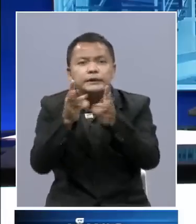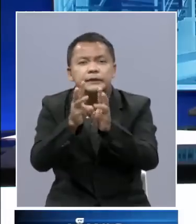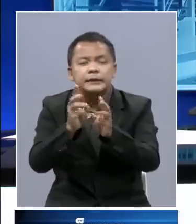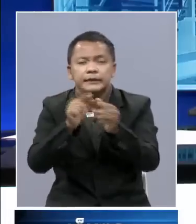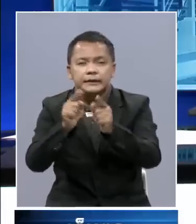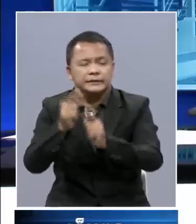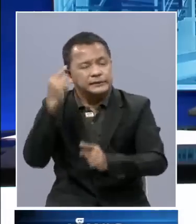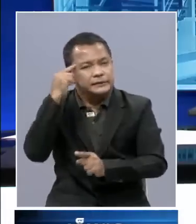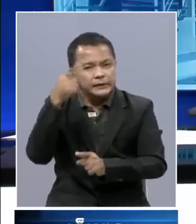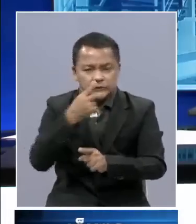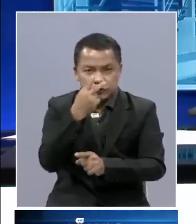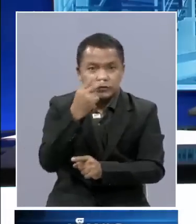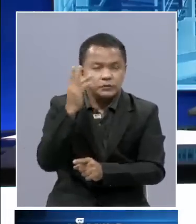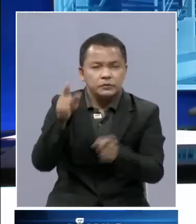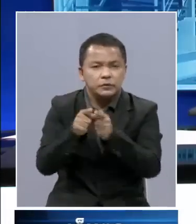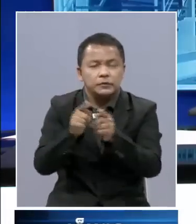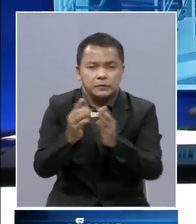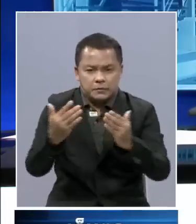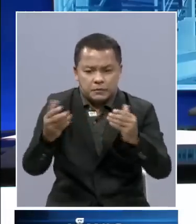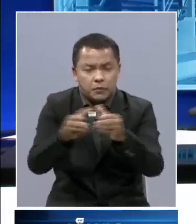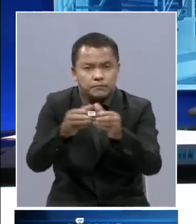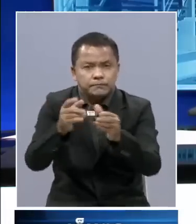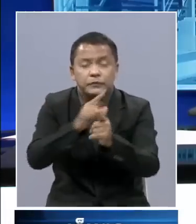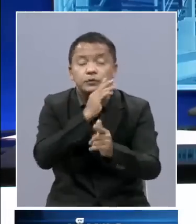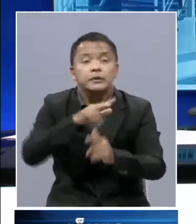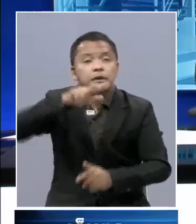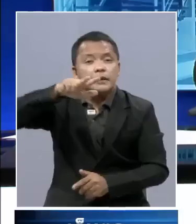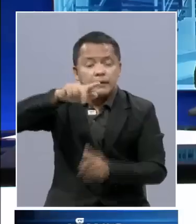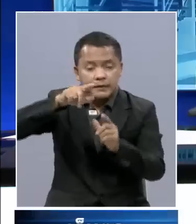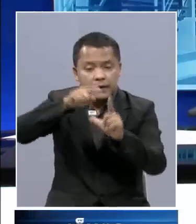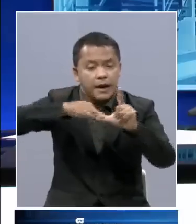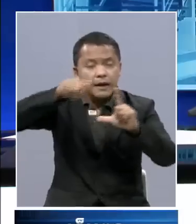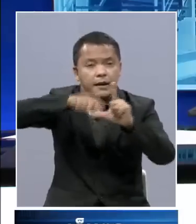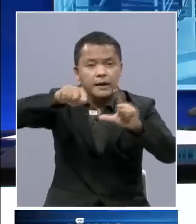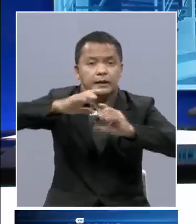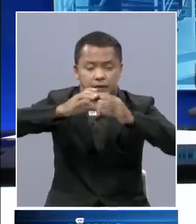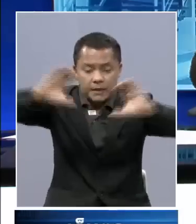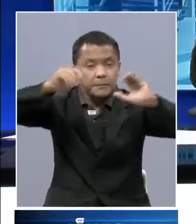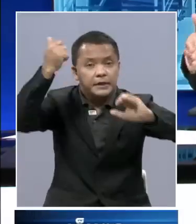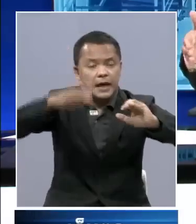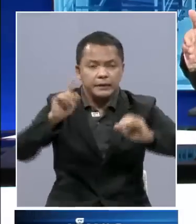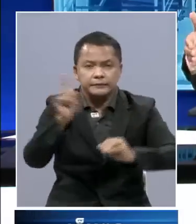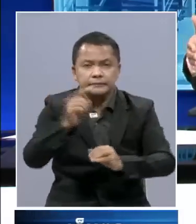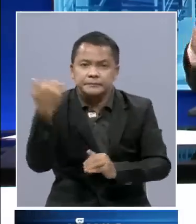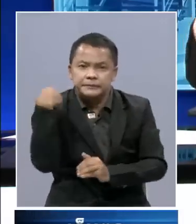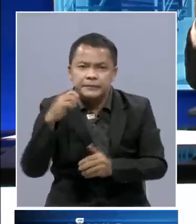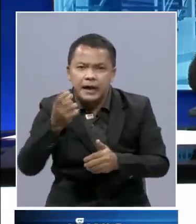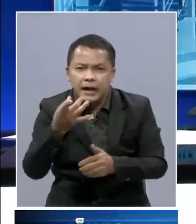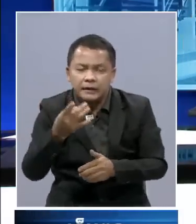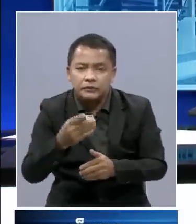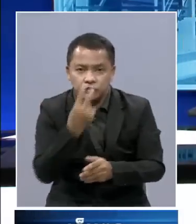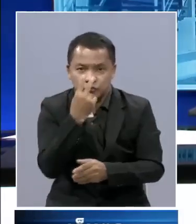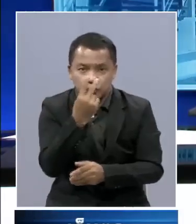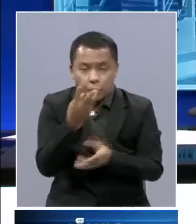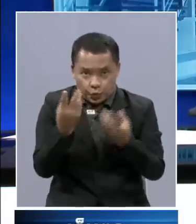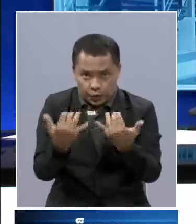แต่เราก็คงไม่สามารถมองข้ามในกรณีนี้ได้นะฮะว่าถ้าก้าวไกลไม่สามารถจัดตั้งรัฐบาลได้แล้วเนี่ยอะไรมันจะเกิดขึ้นบ้างเลยชวนคุณผู้ชมไป